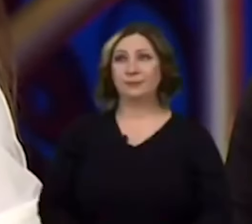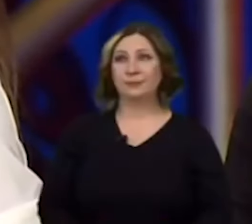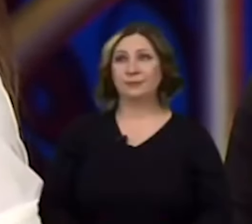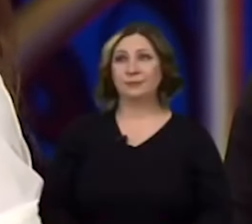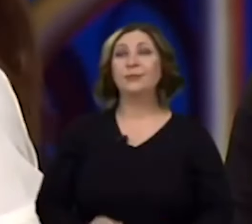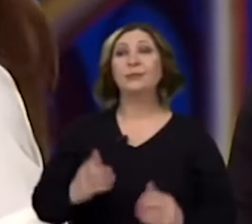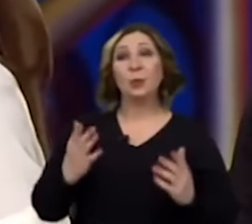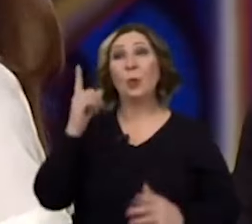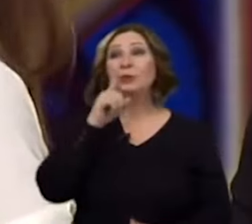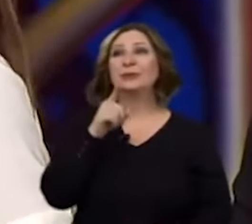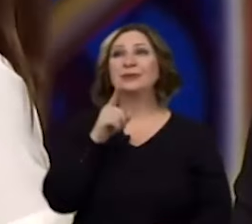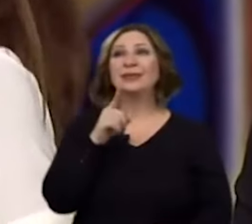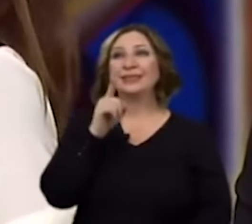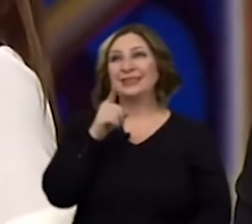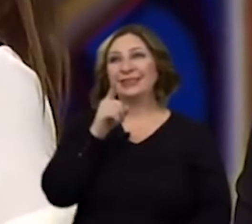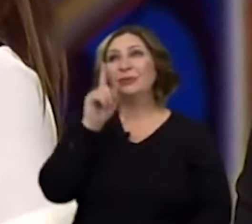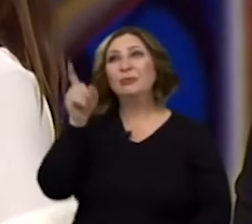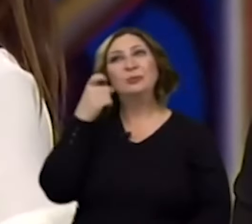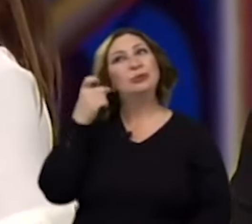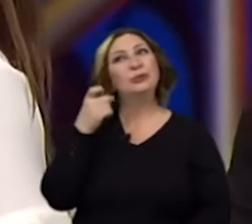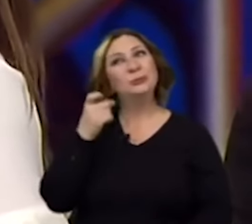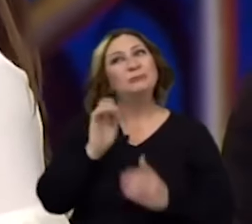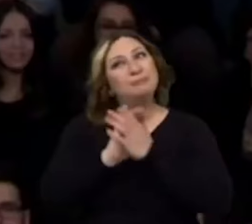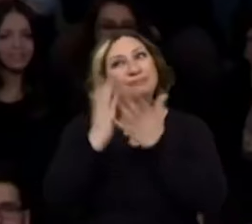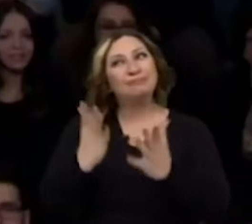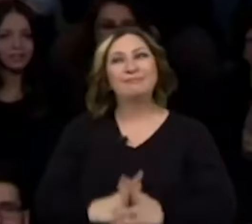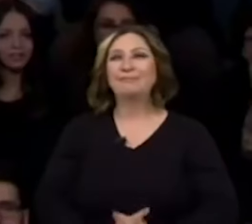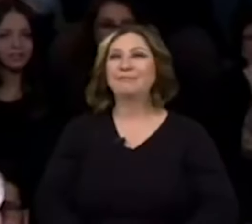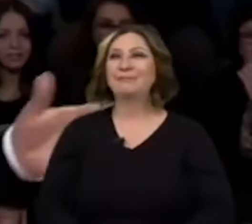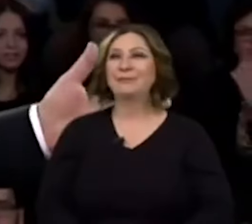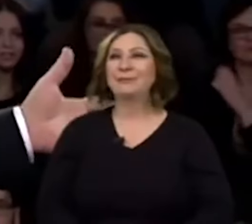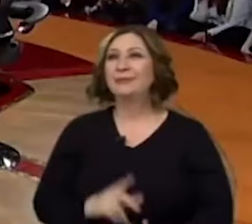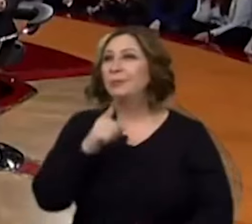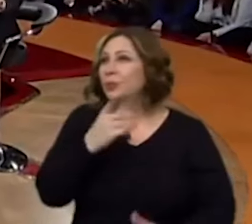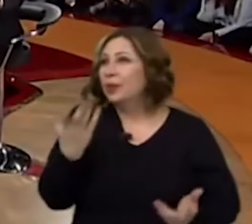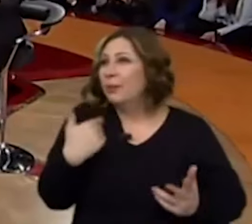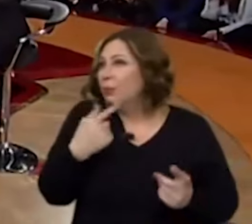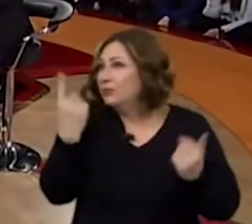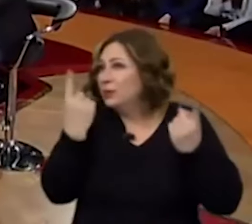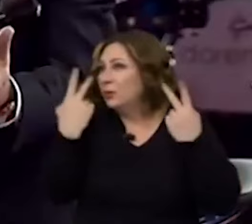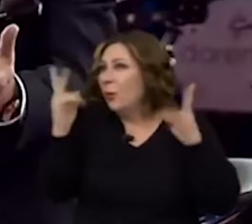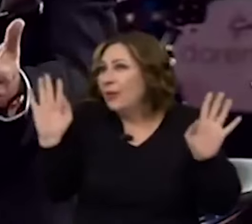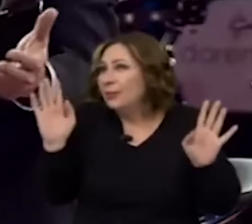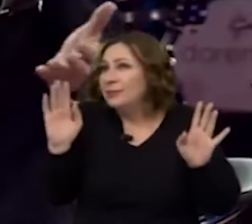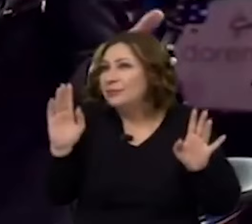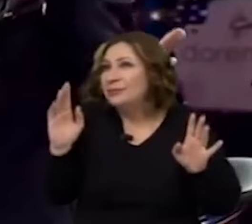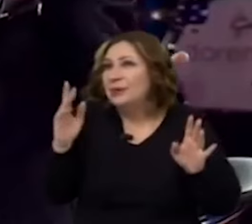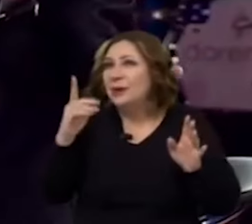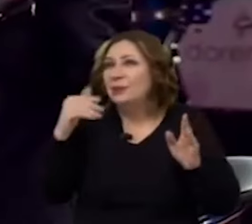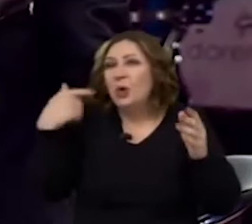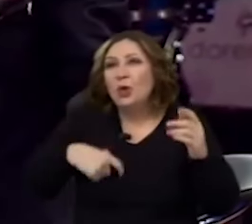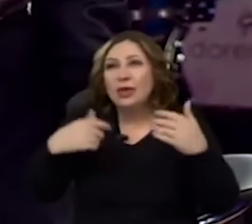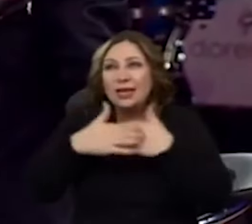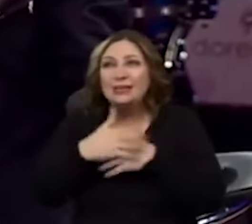yani. Öyle siz de bulmuşsunuz. Bu ne abi? Ben böyle bir şey görmedim. Biz özel gece yaptığımız zaman